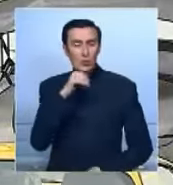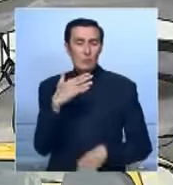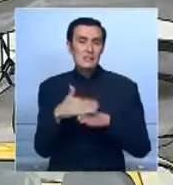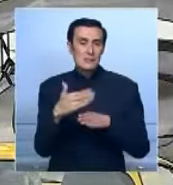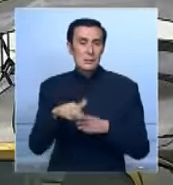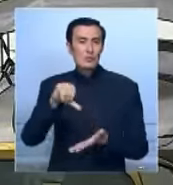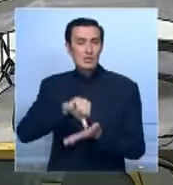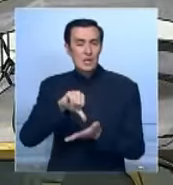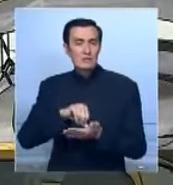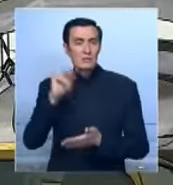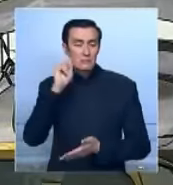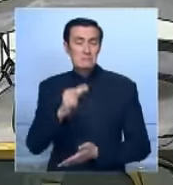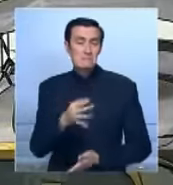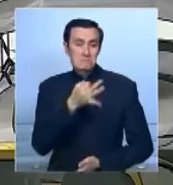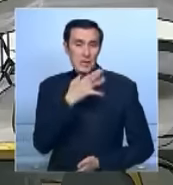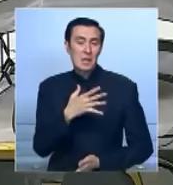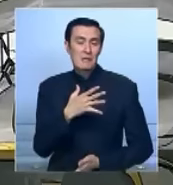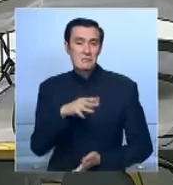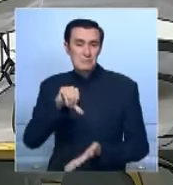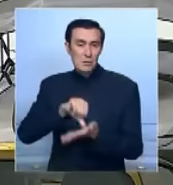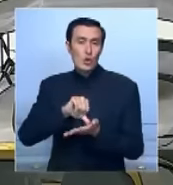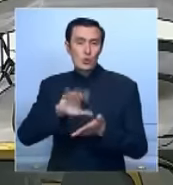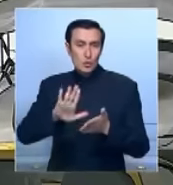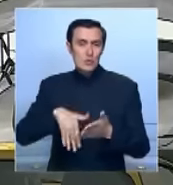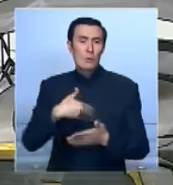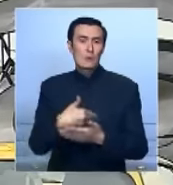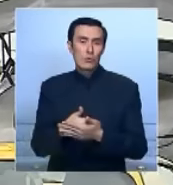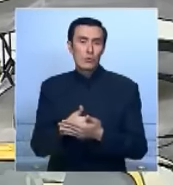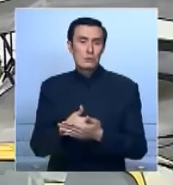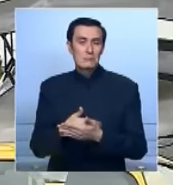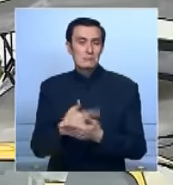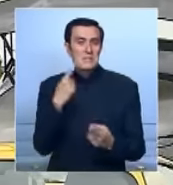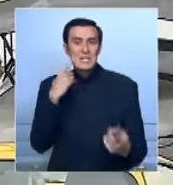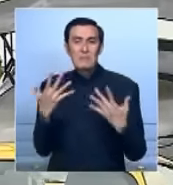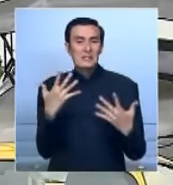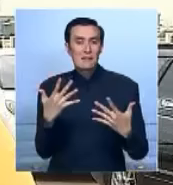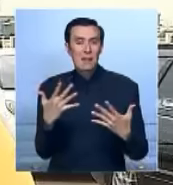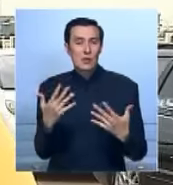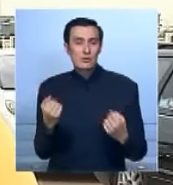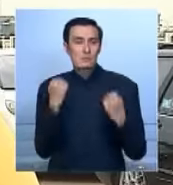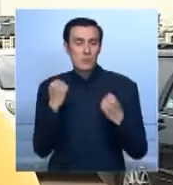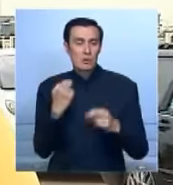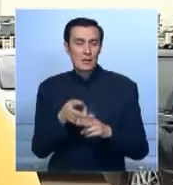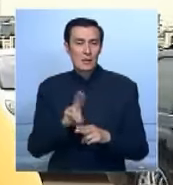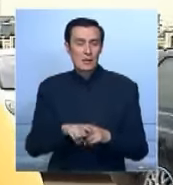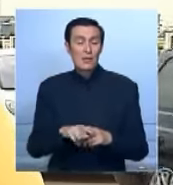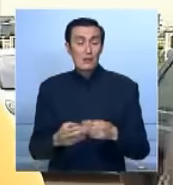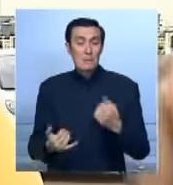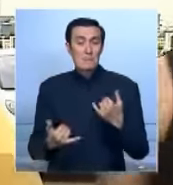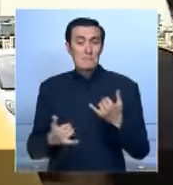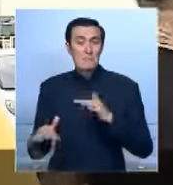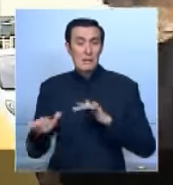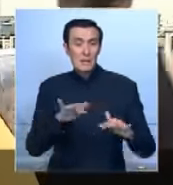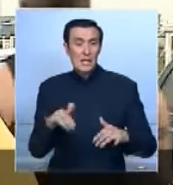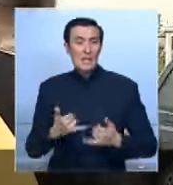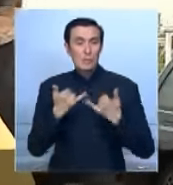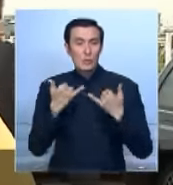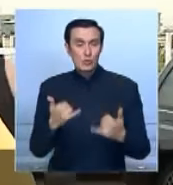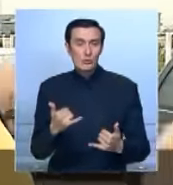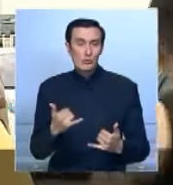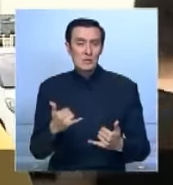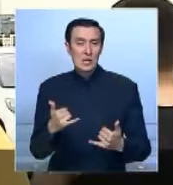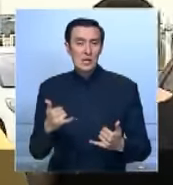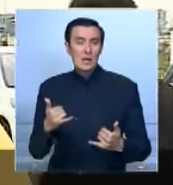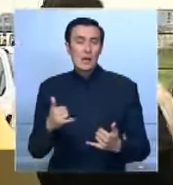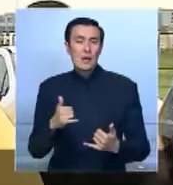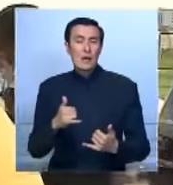постепенно участвовать и затянуло, в общем-то, и до сих пор. Не представляю свою жизнь без автоспорта. Это мероприятие приурочено у нас к «Астана